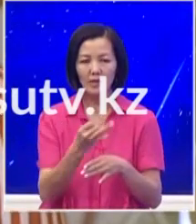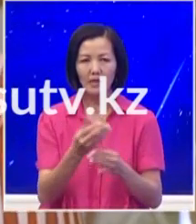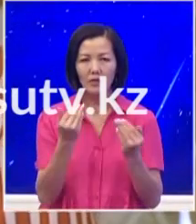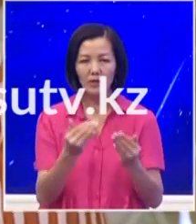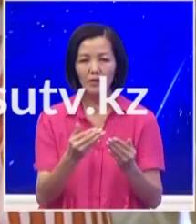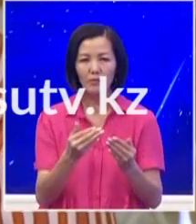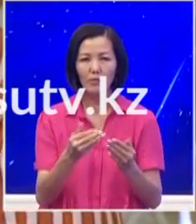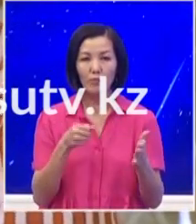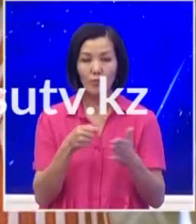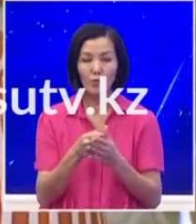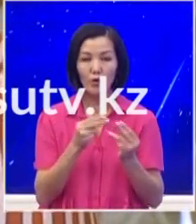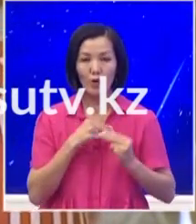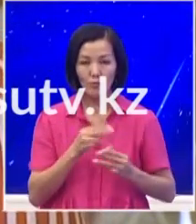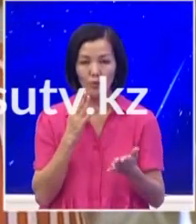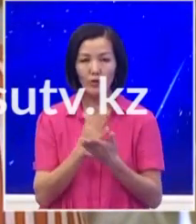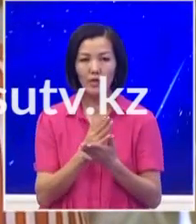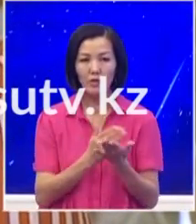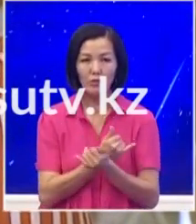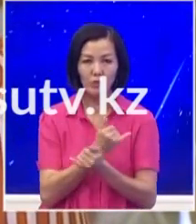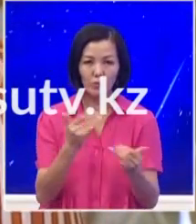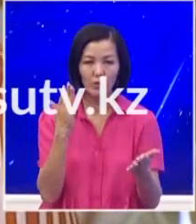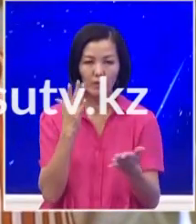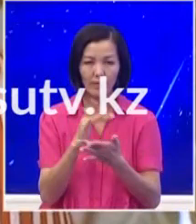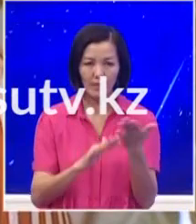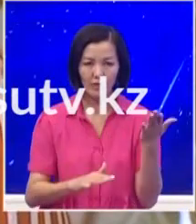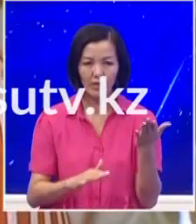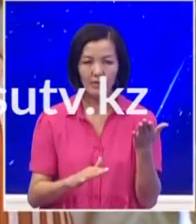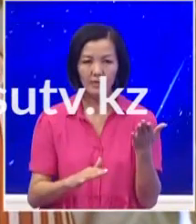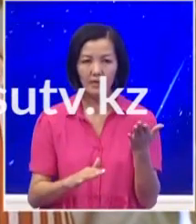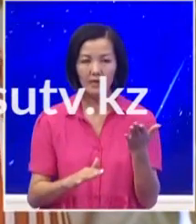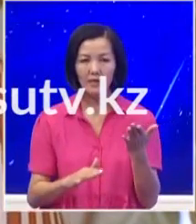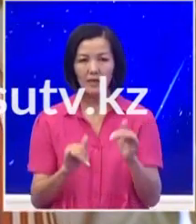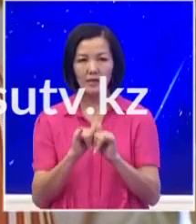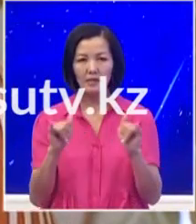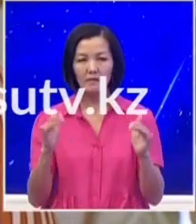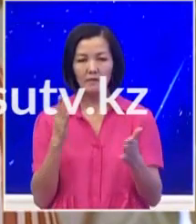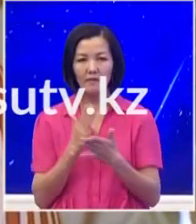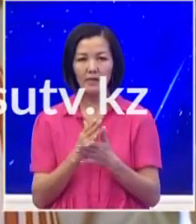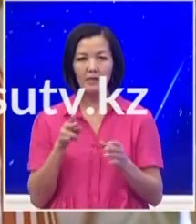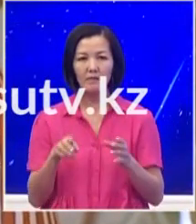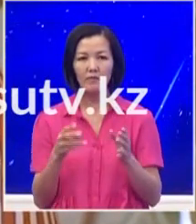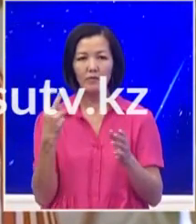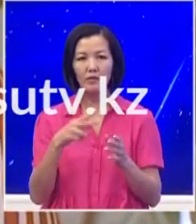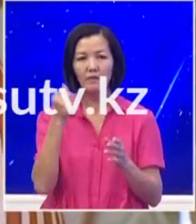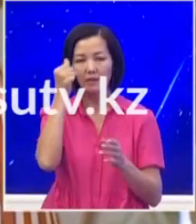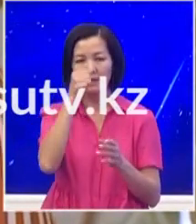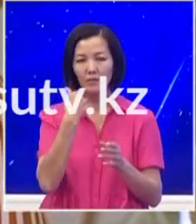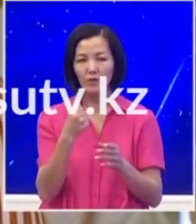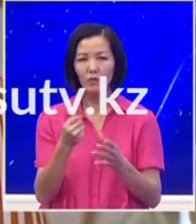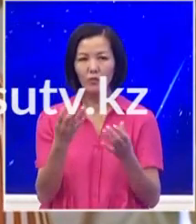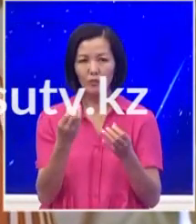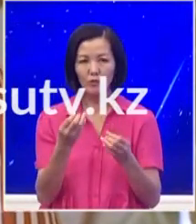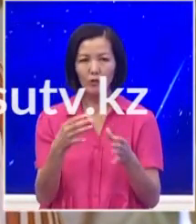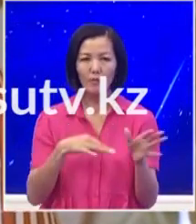работает, который развивается. И в 2020 году тоже был